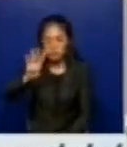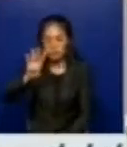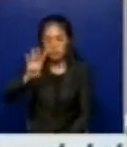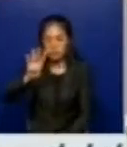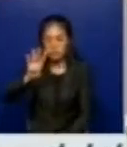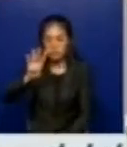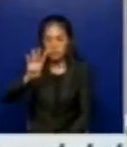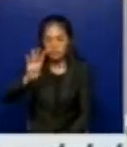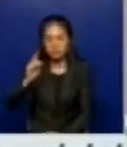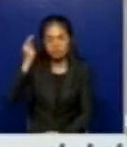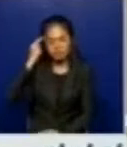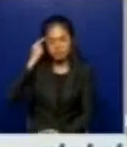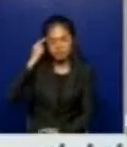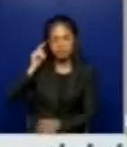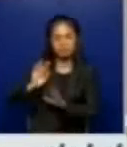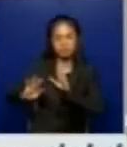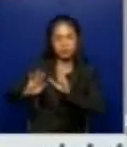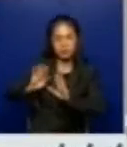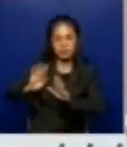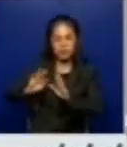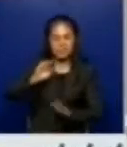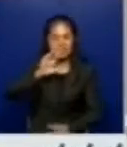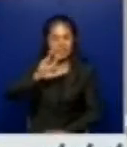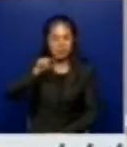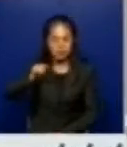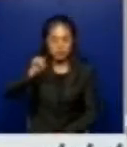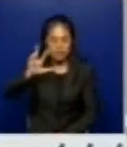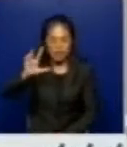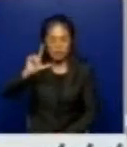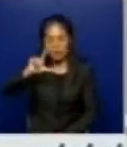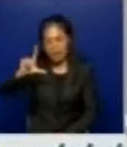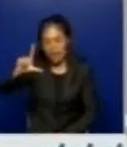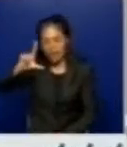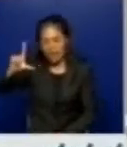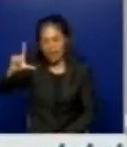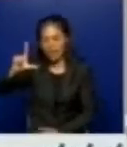64เราประมาณการขึ้นไว้ 3.3 ล้านล้านเนี่ยนะครับ